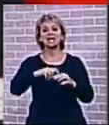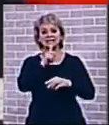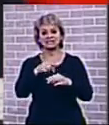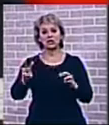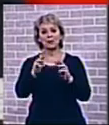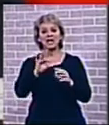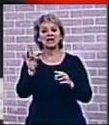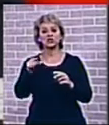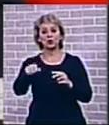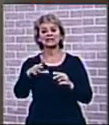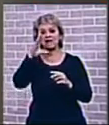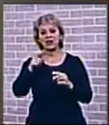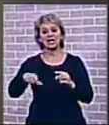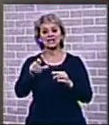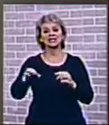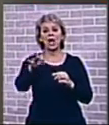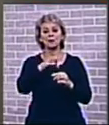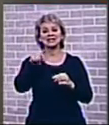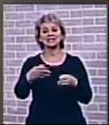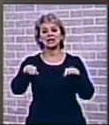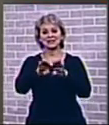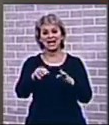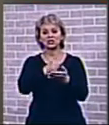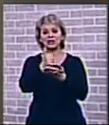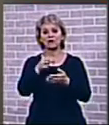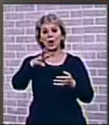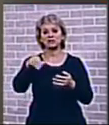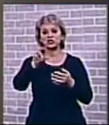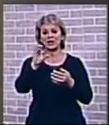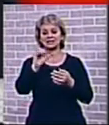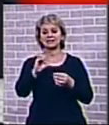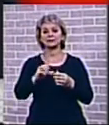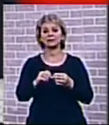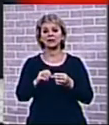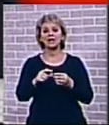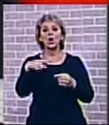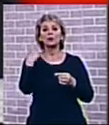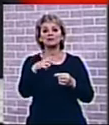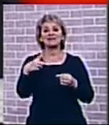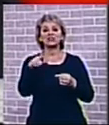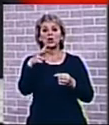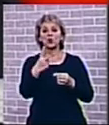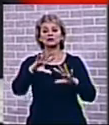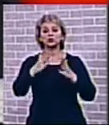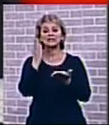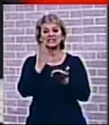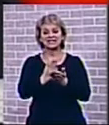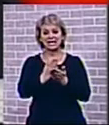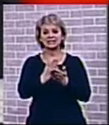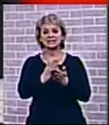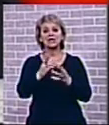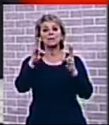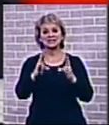пожаров Ростовской и Волгоградской областей, а также главу МЧС. В первом и во втором случае есть